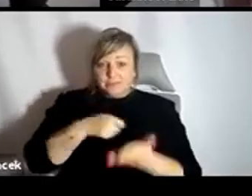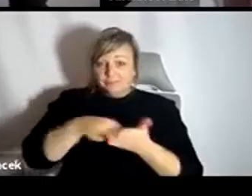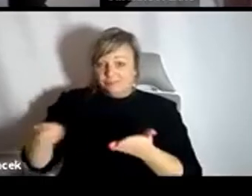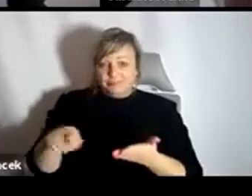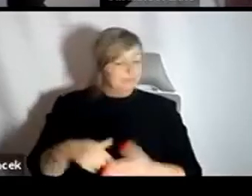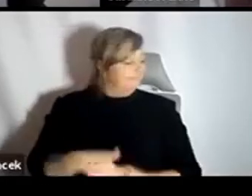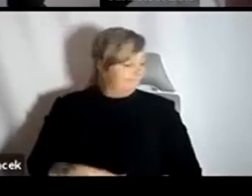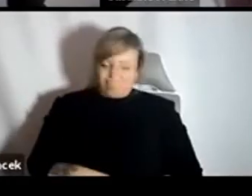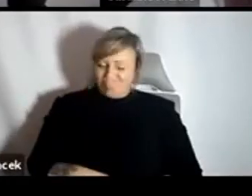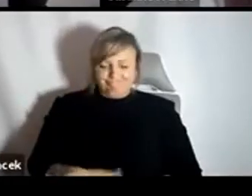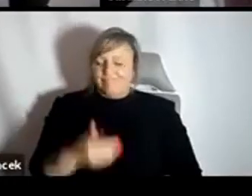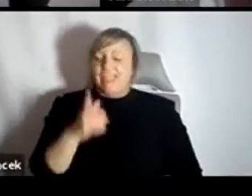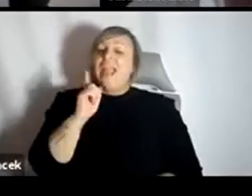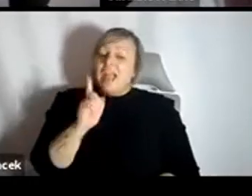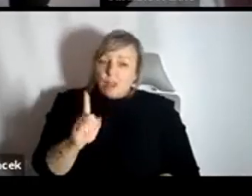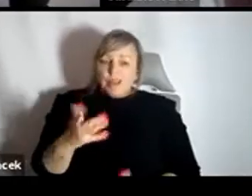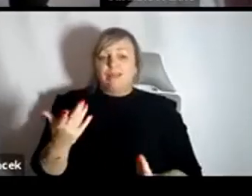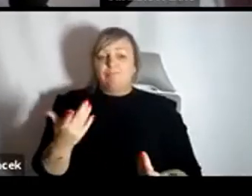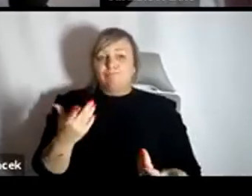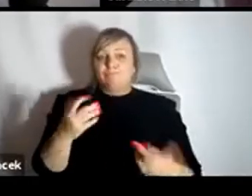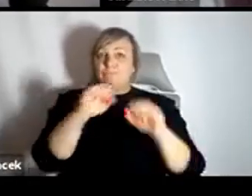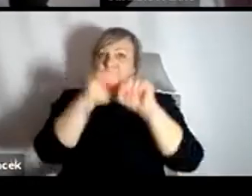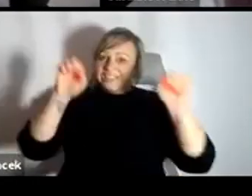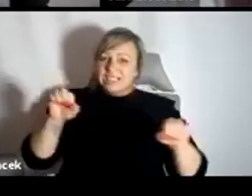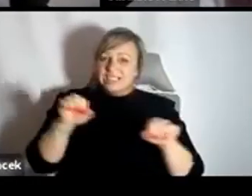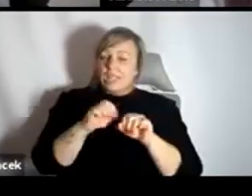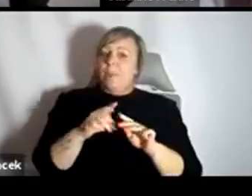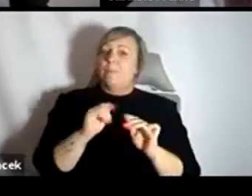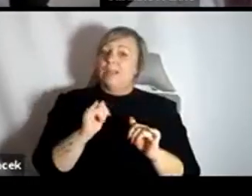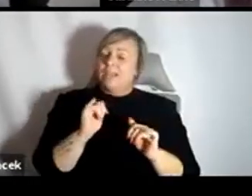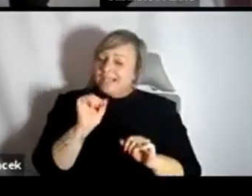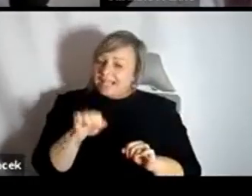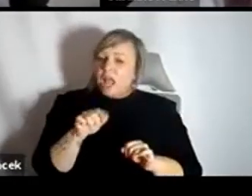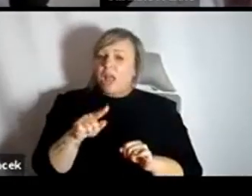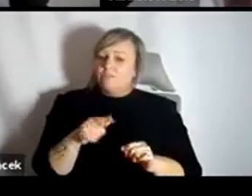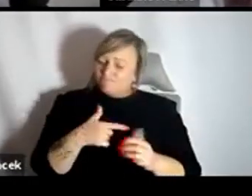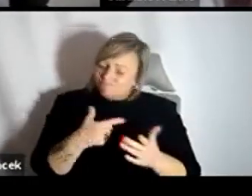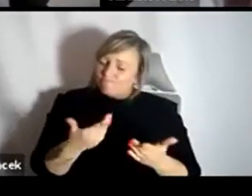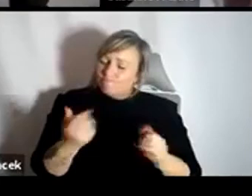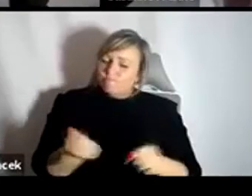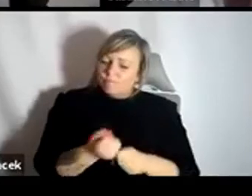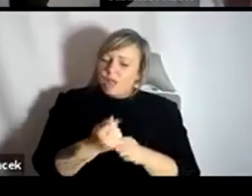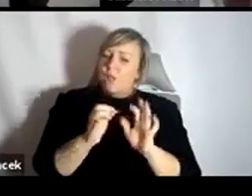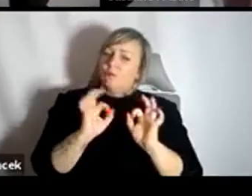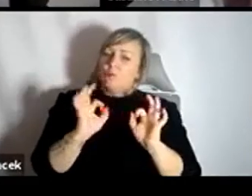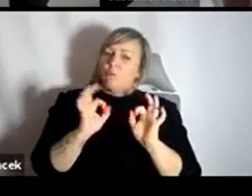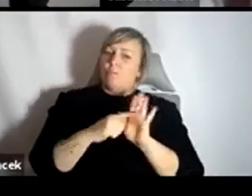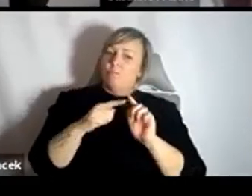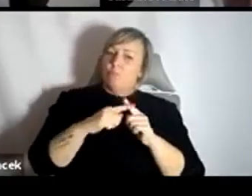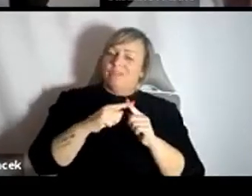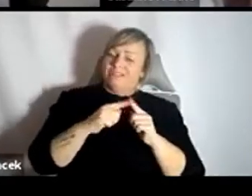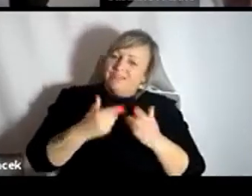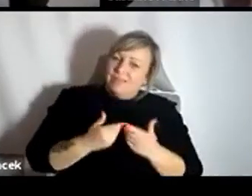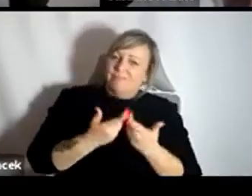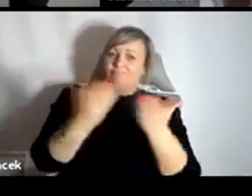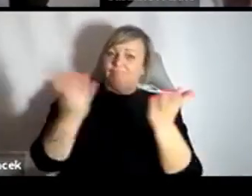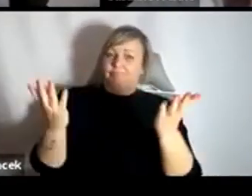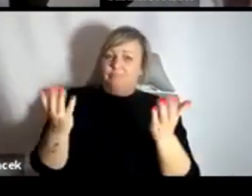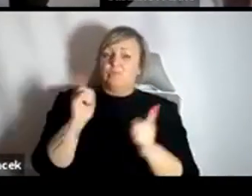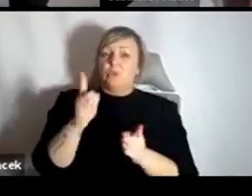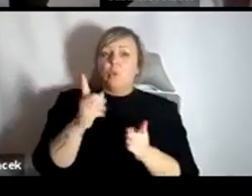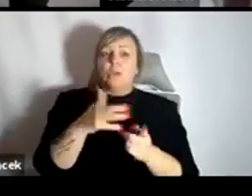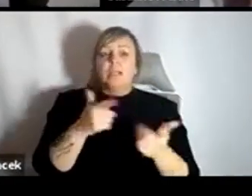des Systems kann man dann doch für das Gute streiten, und ich glaube, dass Gesellschaftspolitik und Gewinnstreben sich gar